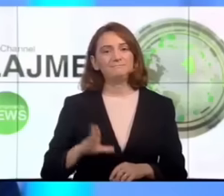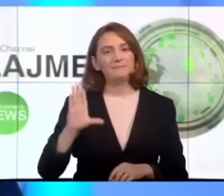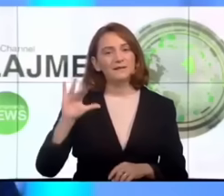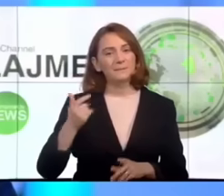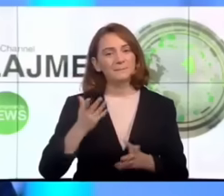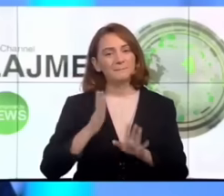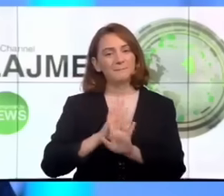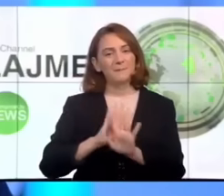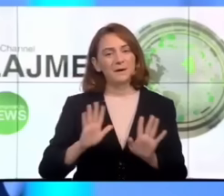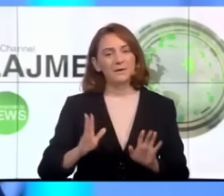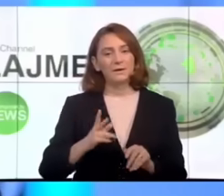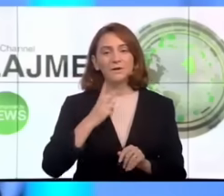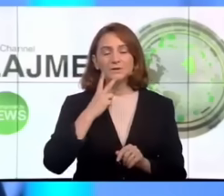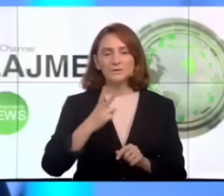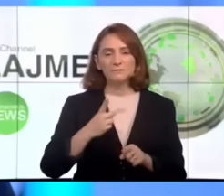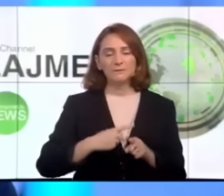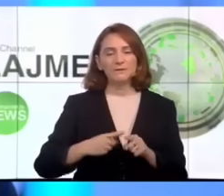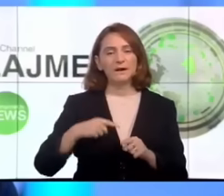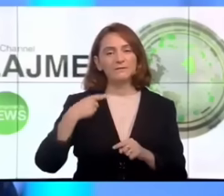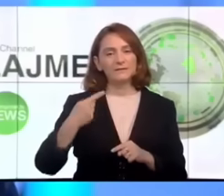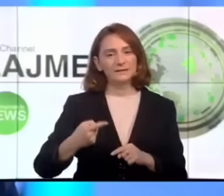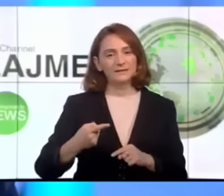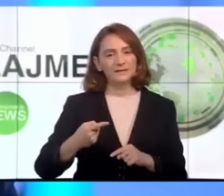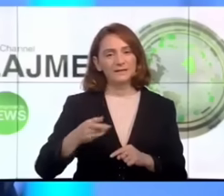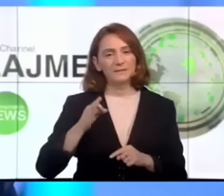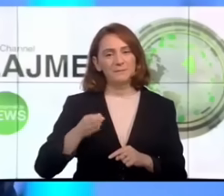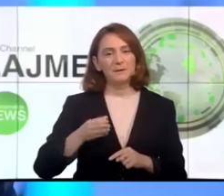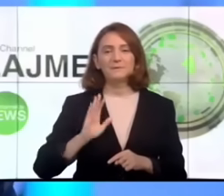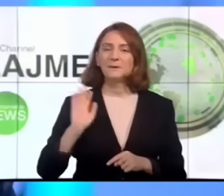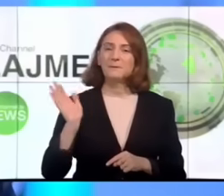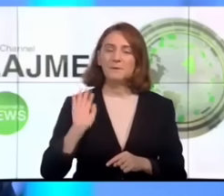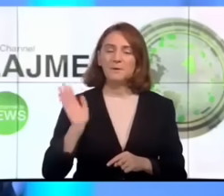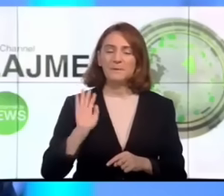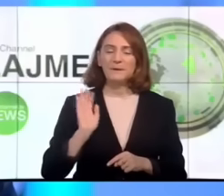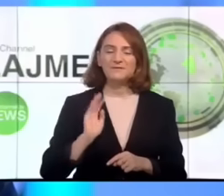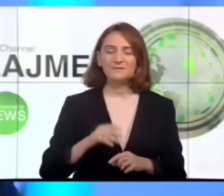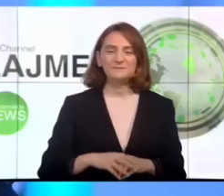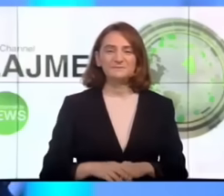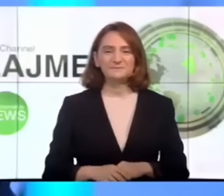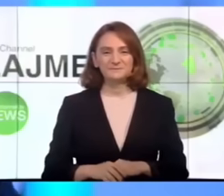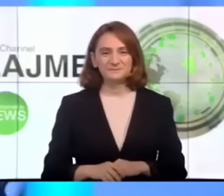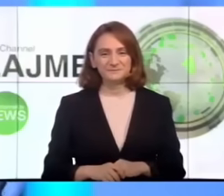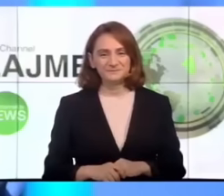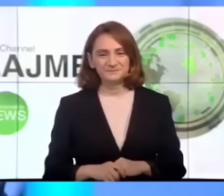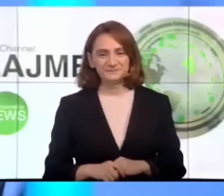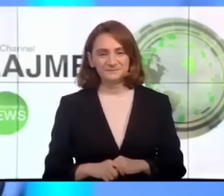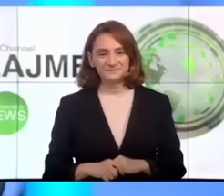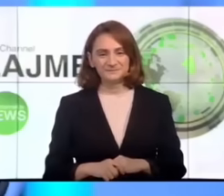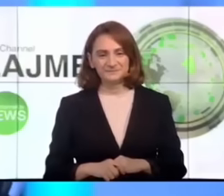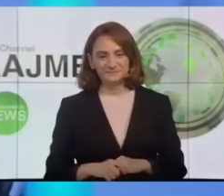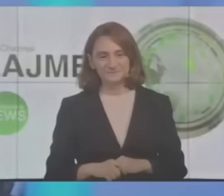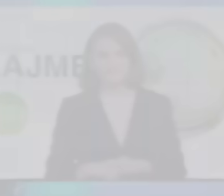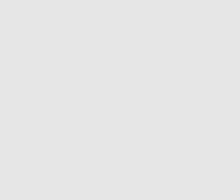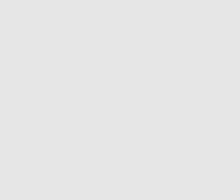Dhe ishte gjithçka për këtë edicion informativ këtu në Top Channel, nderuar shikues, ndajemi bashkë. Miru pafshim.